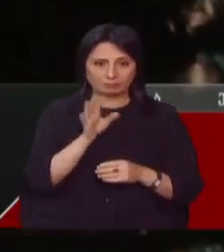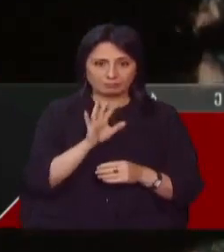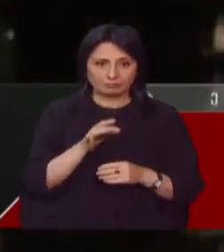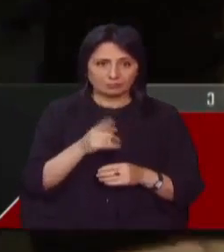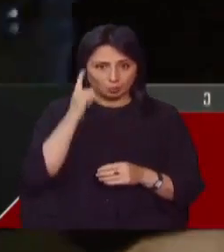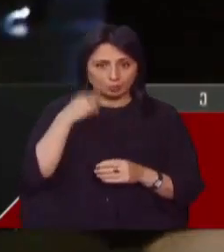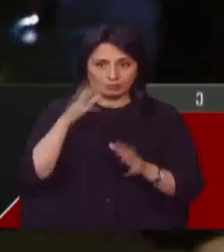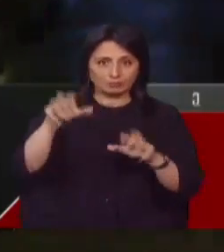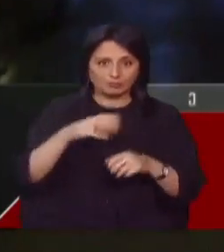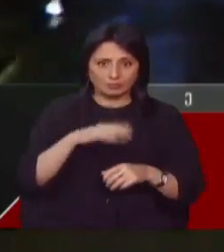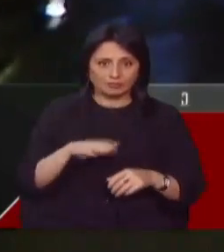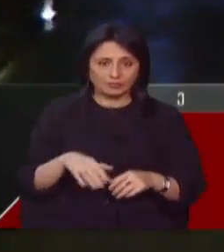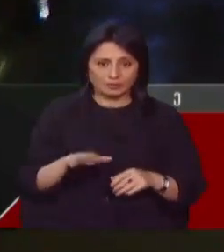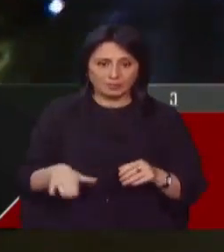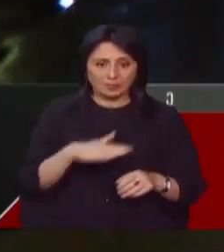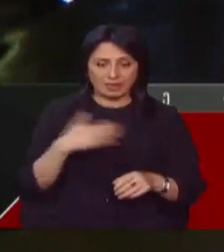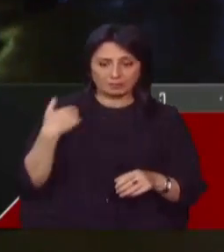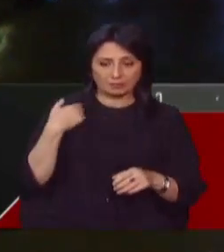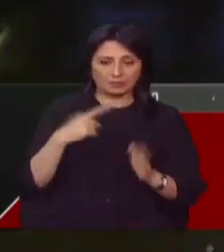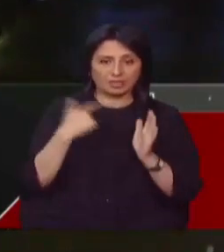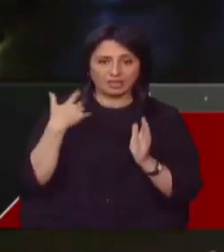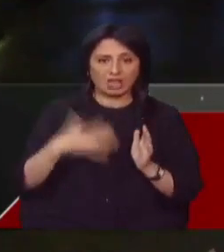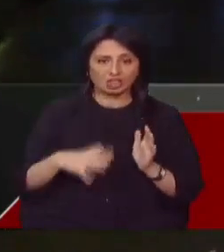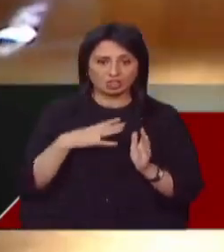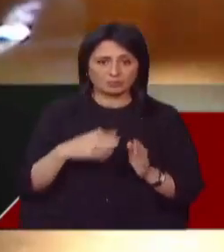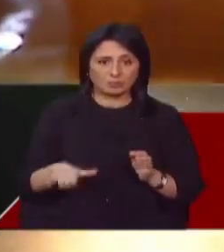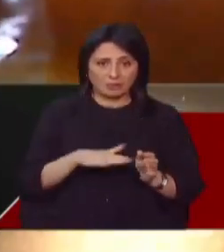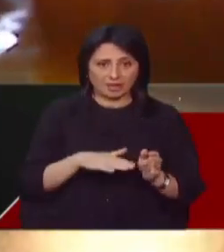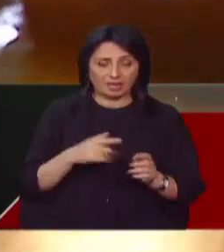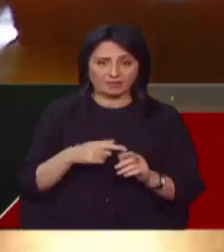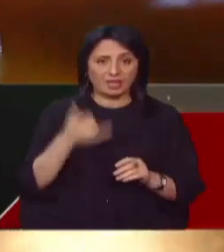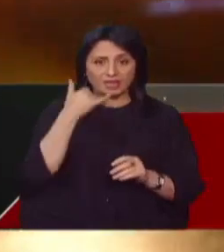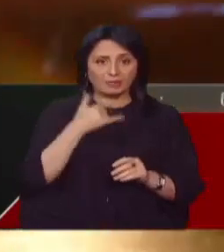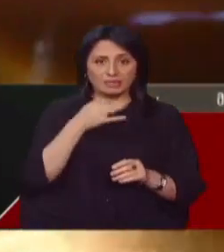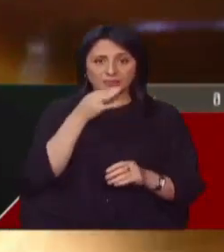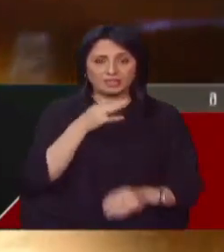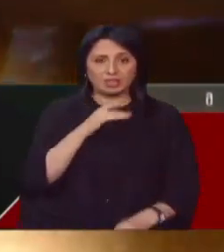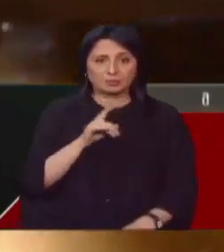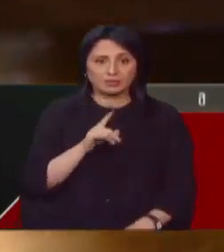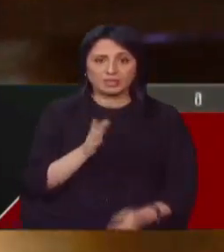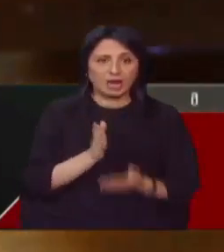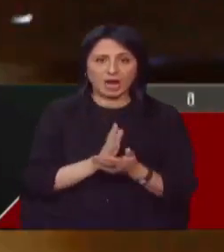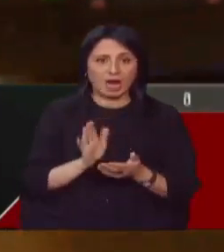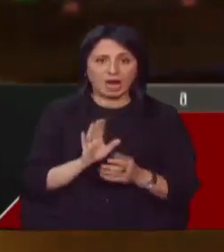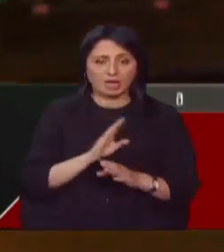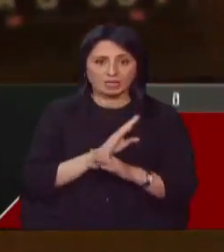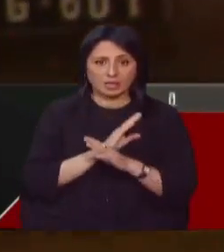საერთოდ. ფეხზე და მკლავში იყო დაჭრილი, როგორც ვიცი. დამირეკეს და მითხრეს, რომ აღარ არიო,